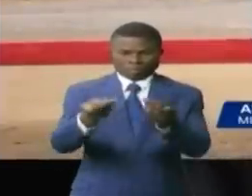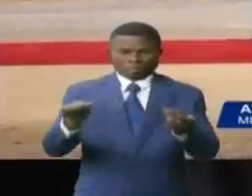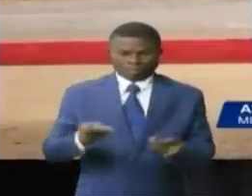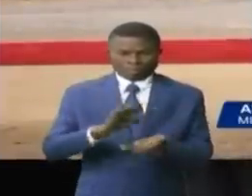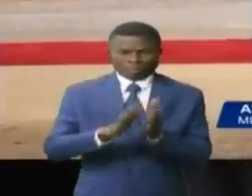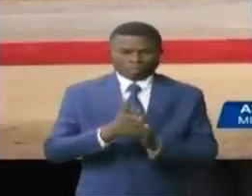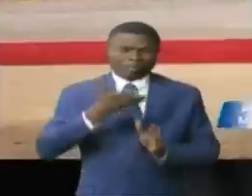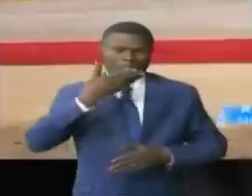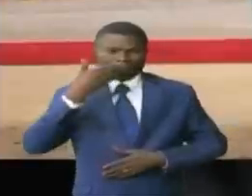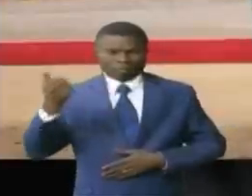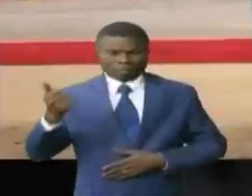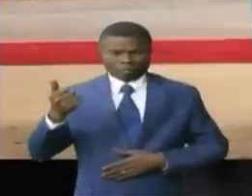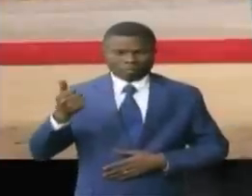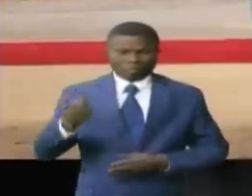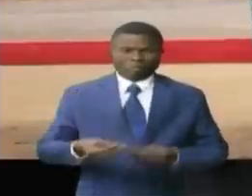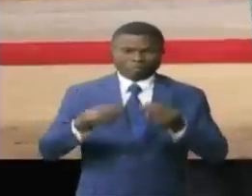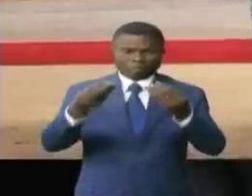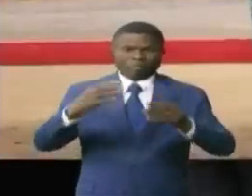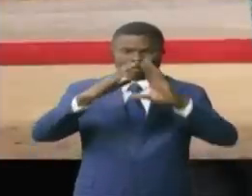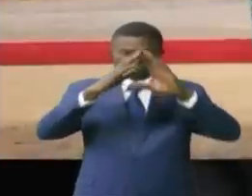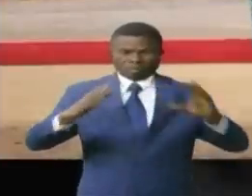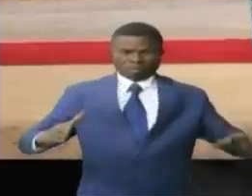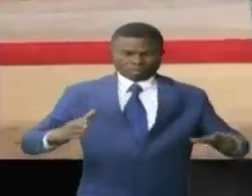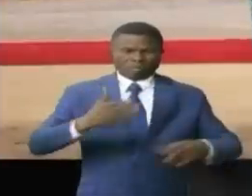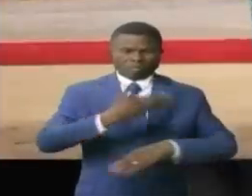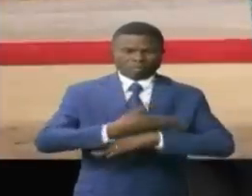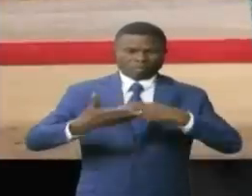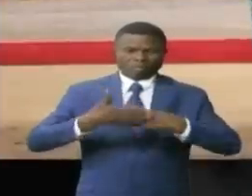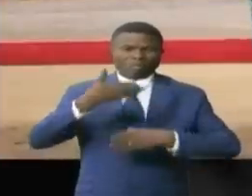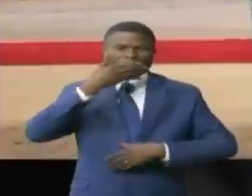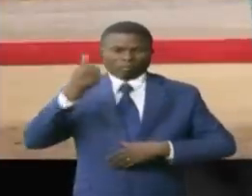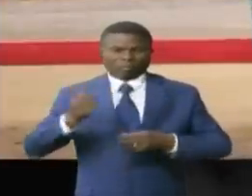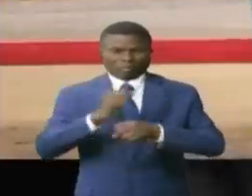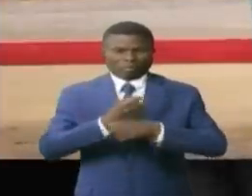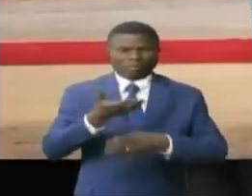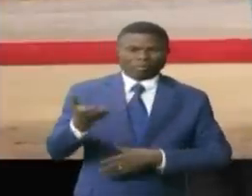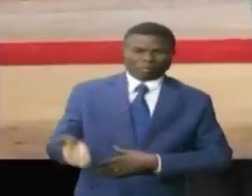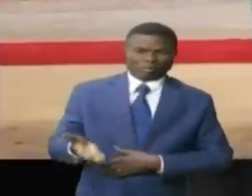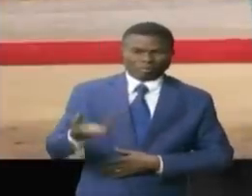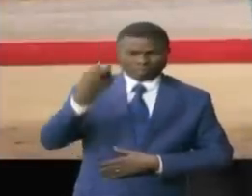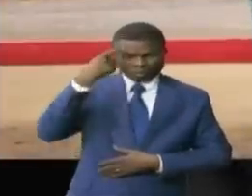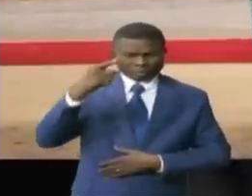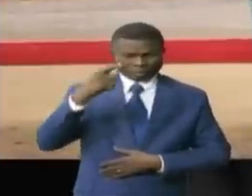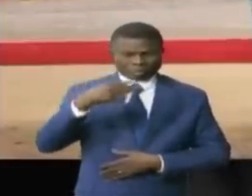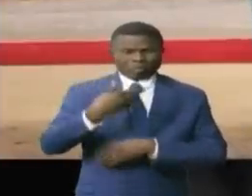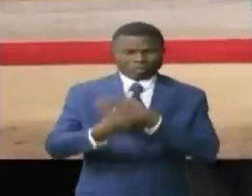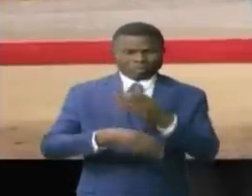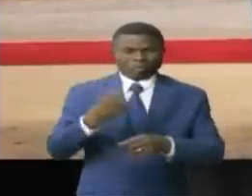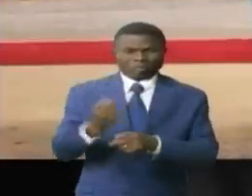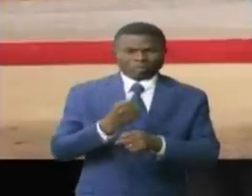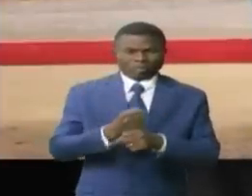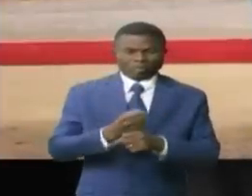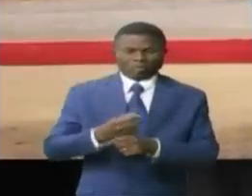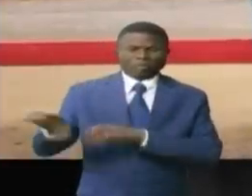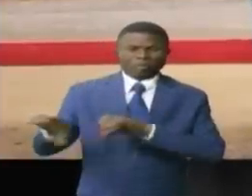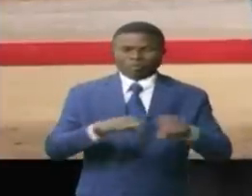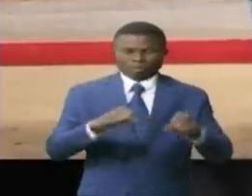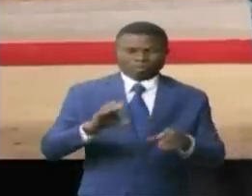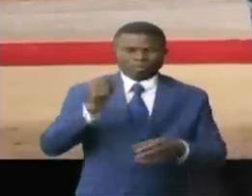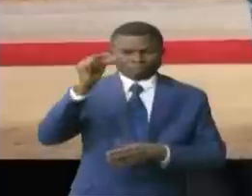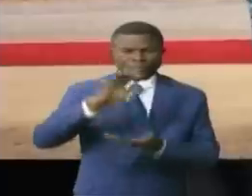aménagé, doté d'infrastructures appropriées et mises en place pour réguler et faciliter les activités liées